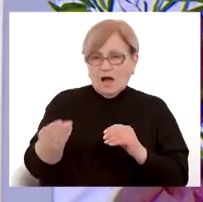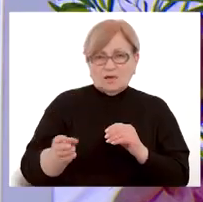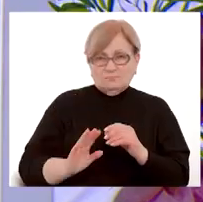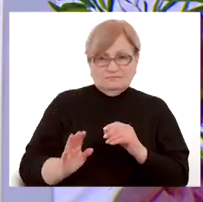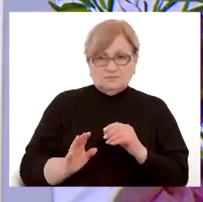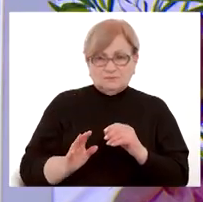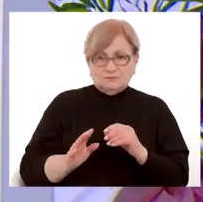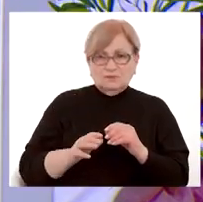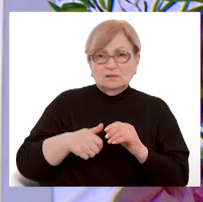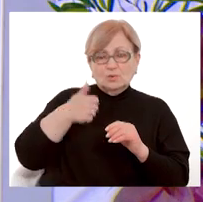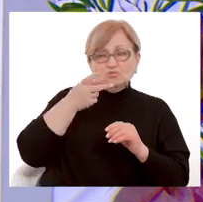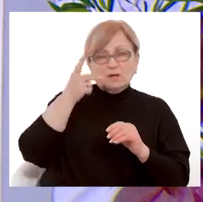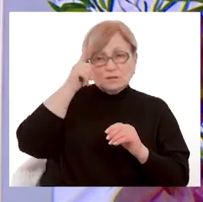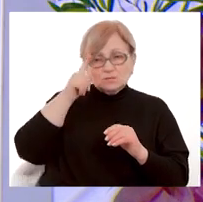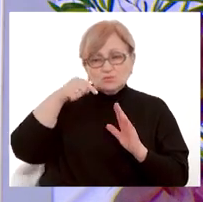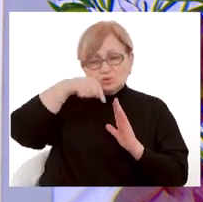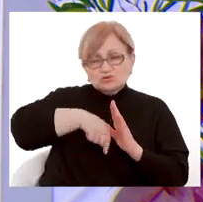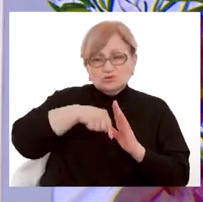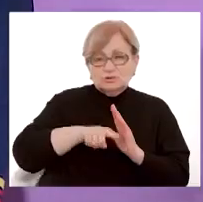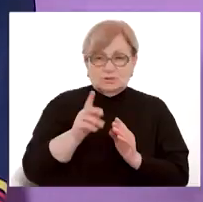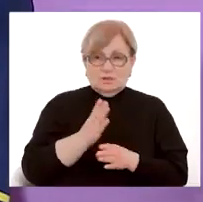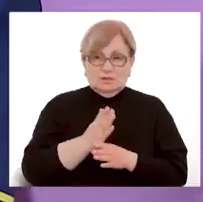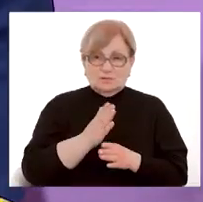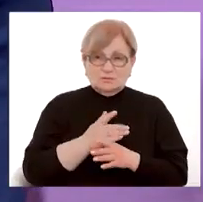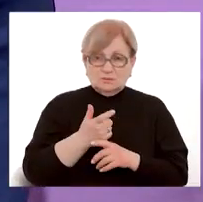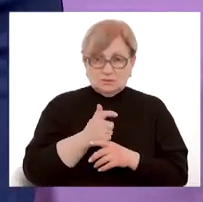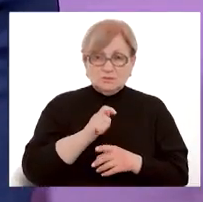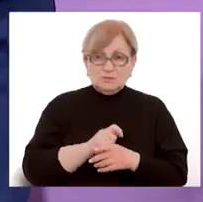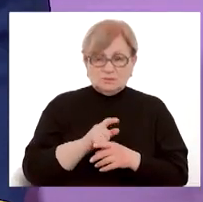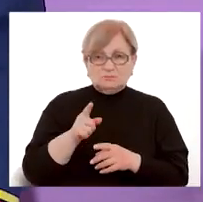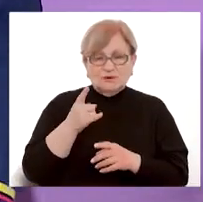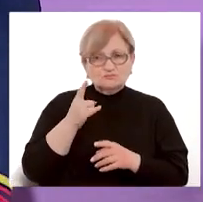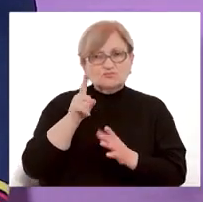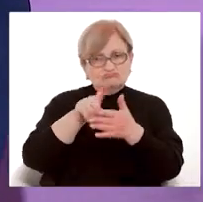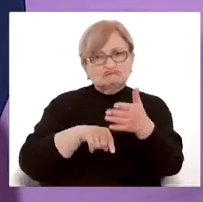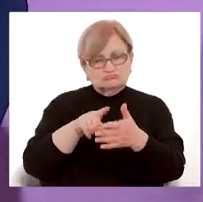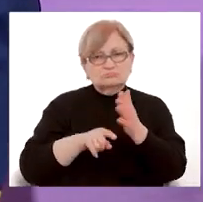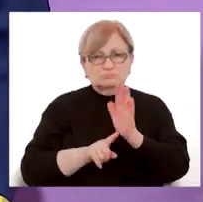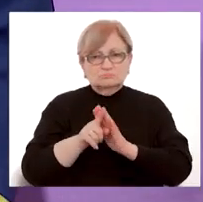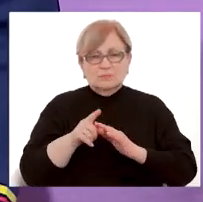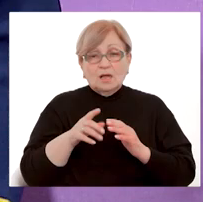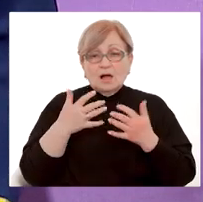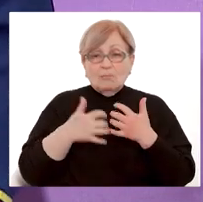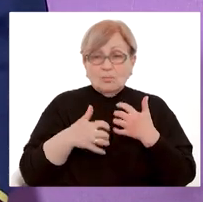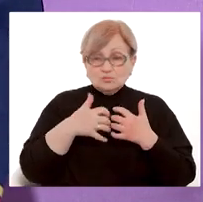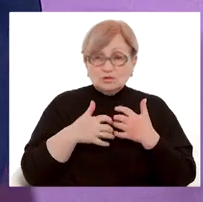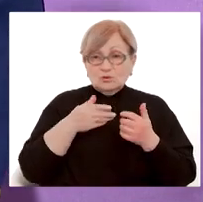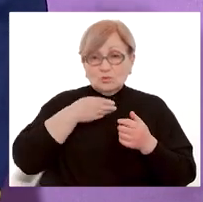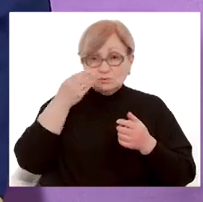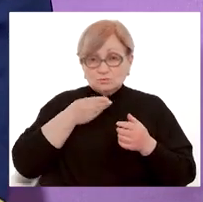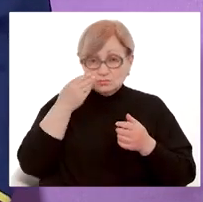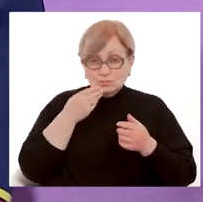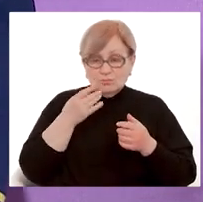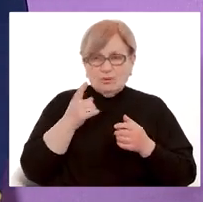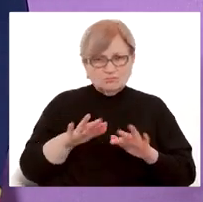მივაწოდოთ ბავშვს საკვები. უნდა იცოდეს, თქვა, შიგ თავსი რა არის. ესეც მიმღებლობას აჩენს, რომ აი თქვა ბოსტნეული სუპი, რომელიც დიდათ